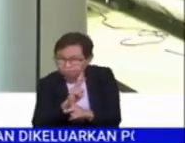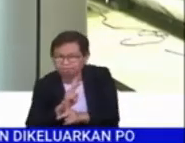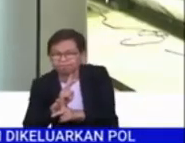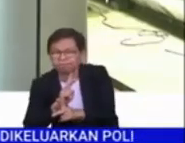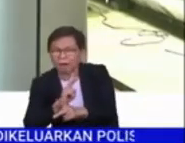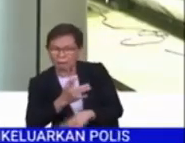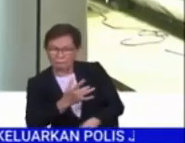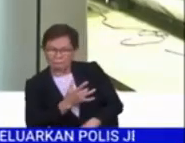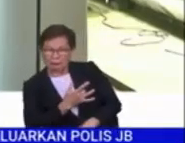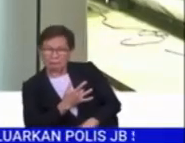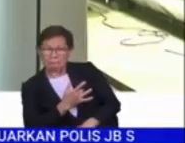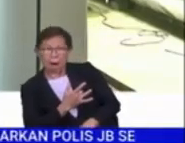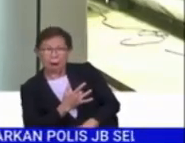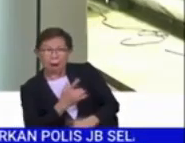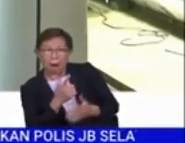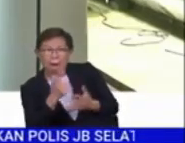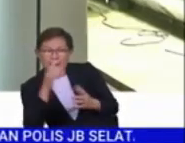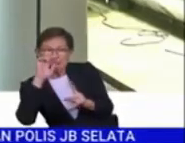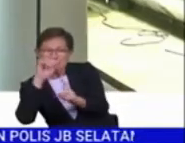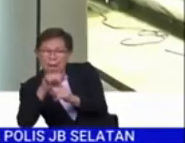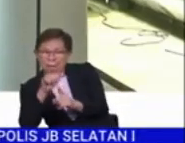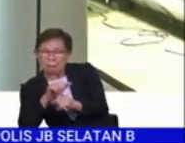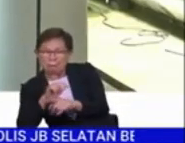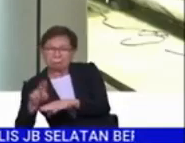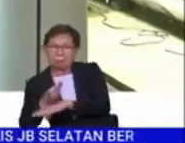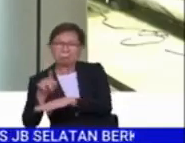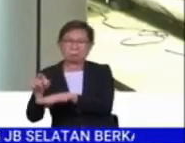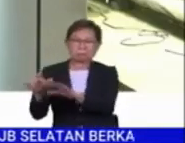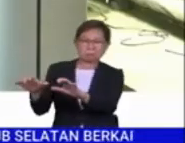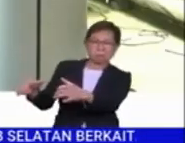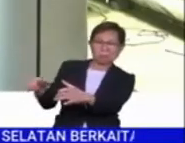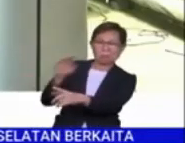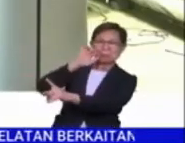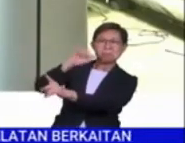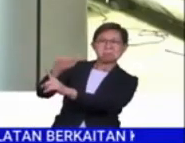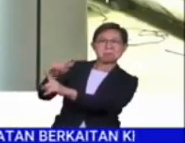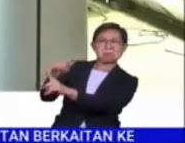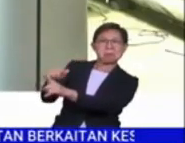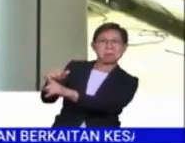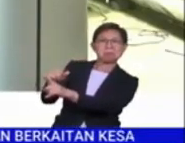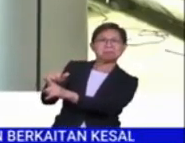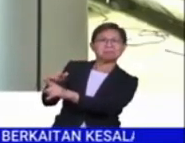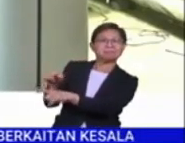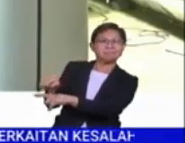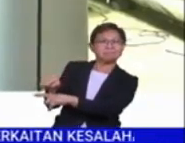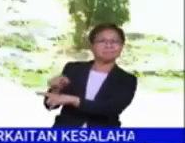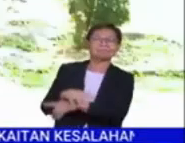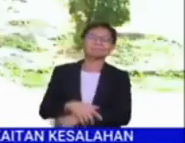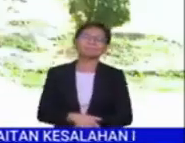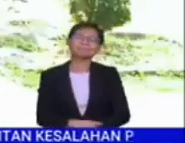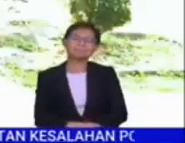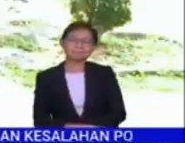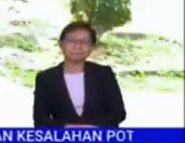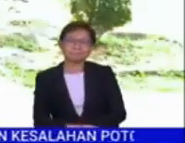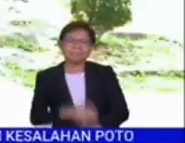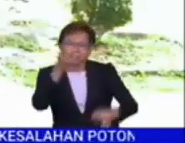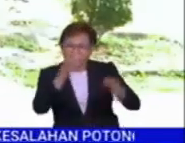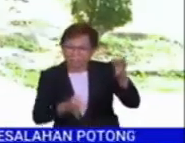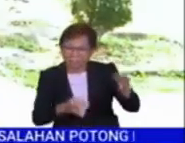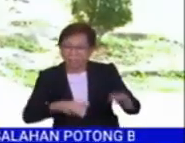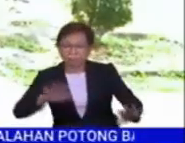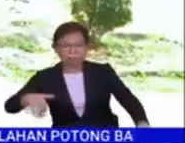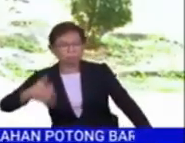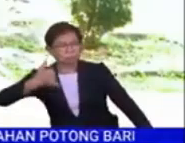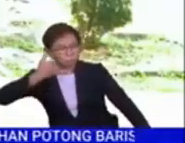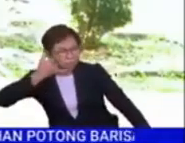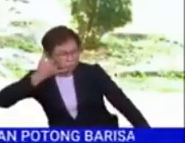dan peka akan muslihat terkini yang digunakan oleh sindiket jenayah Kuala Putih ini. Sekiranya anda